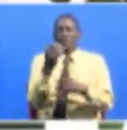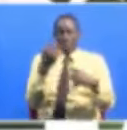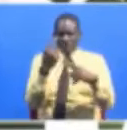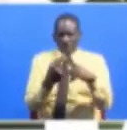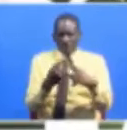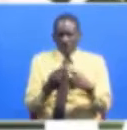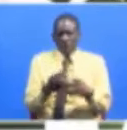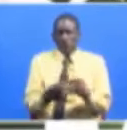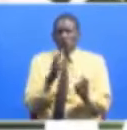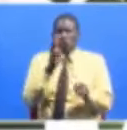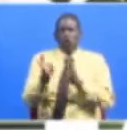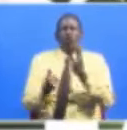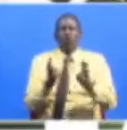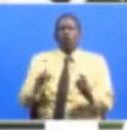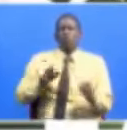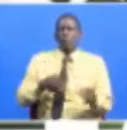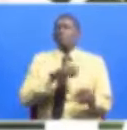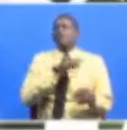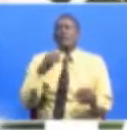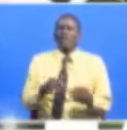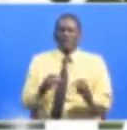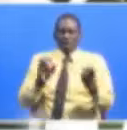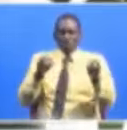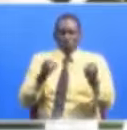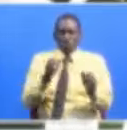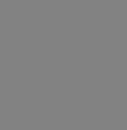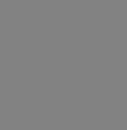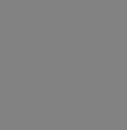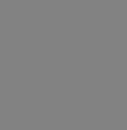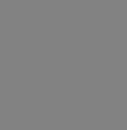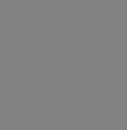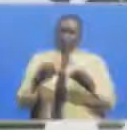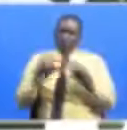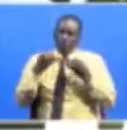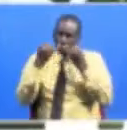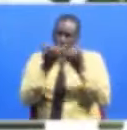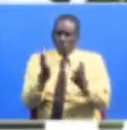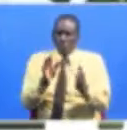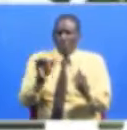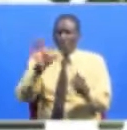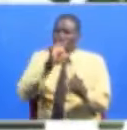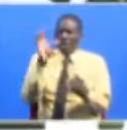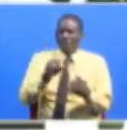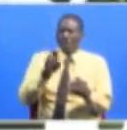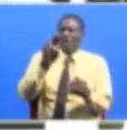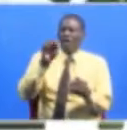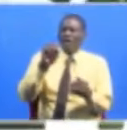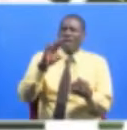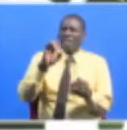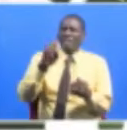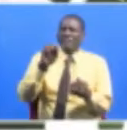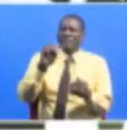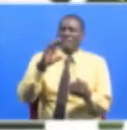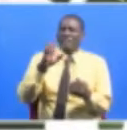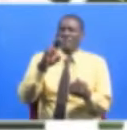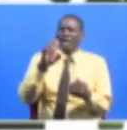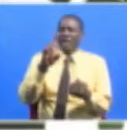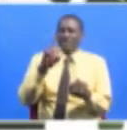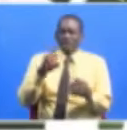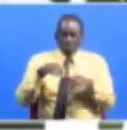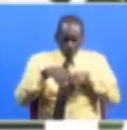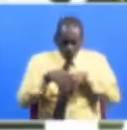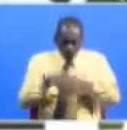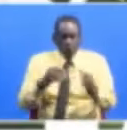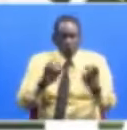44 taara ambo imet arish vile vile amby nimu na african uncensored tuna fua LIA taara hii kwa Karibu Sana